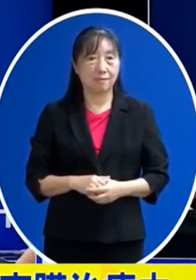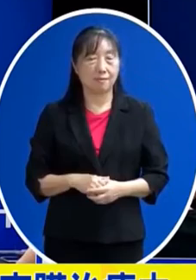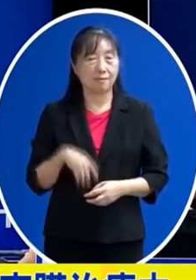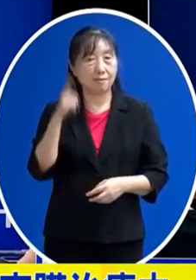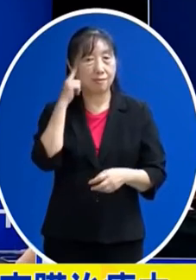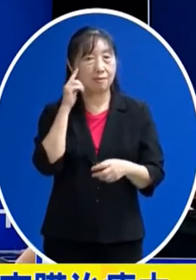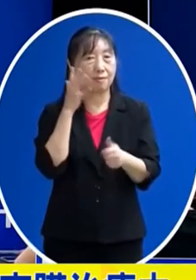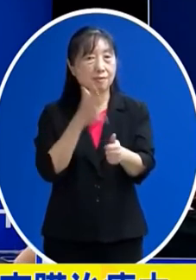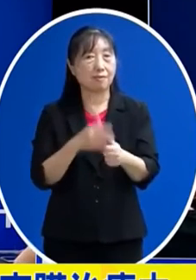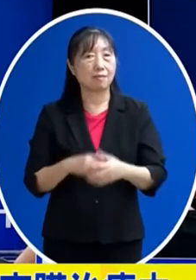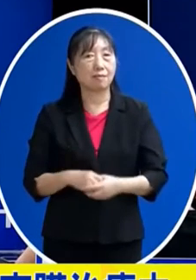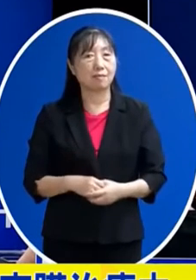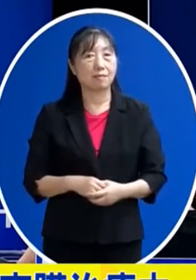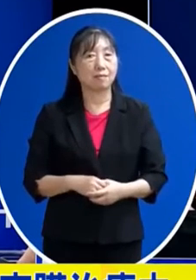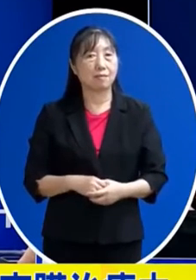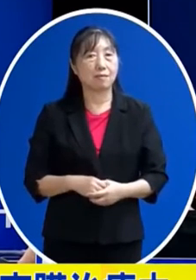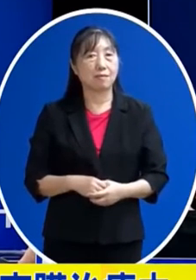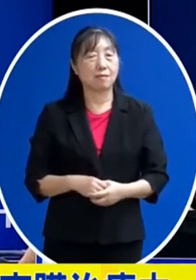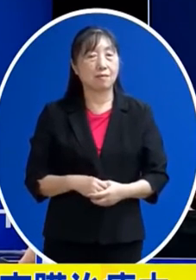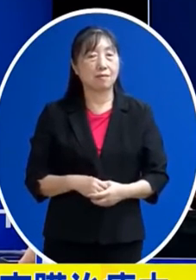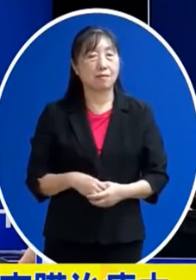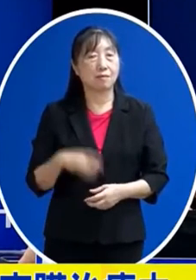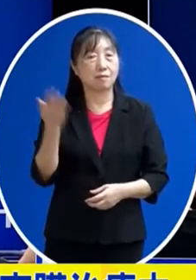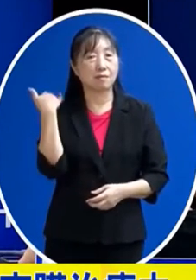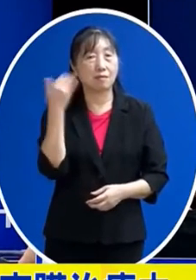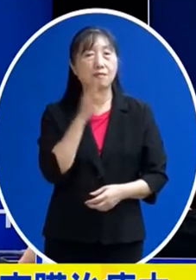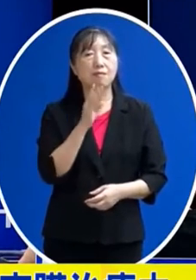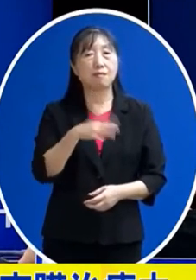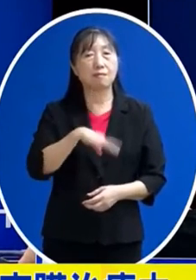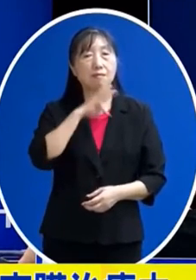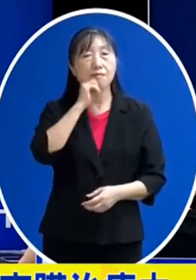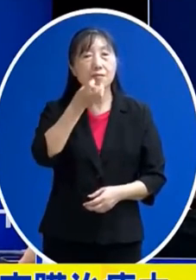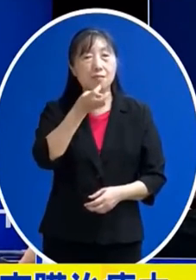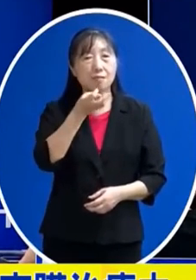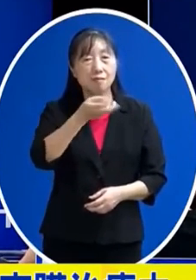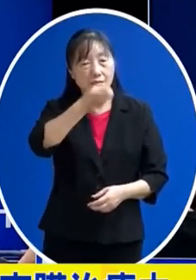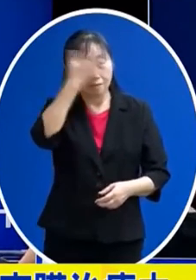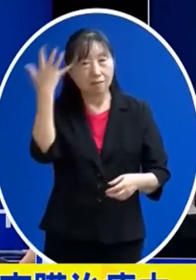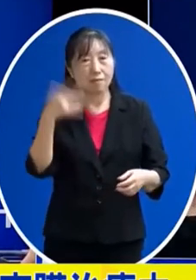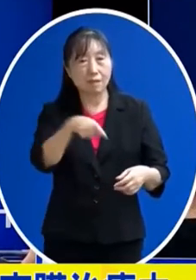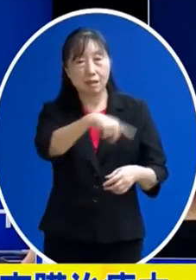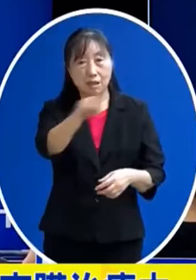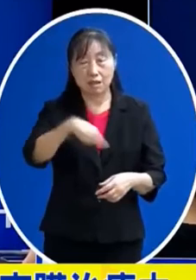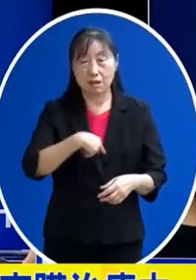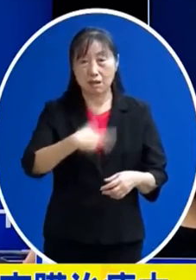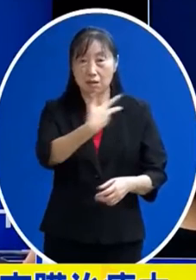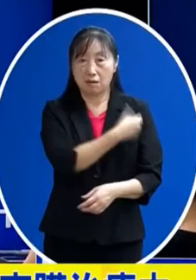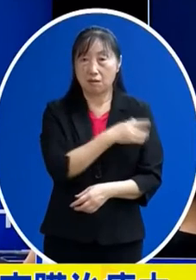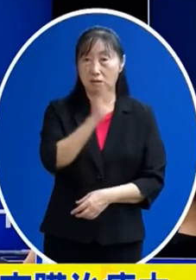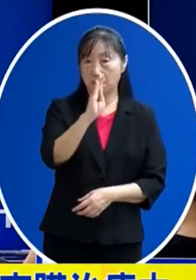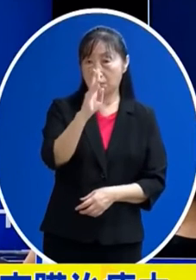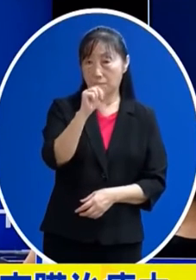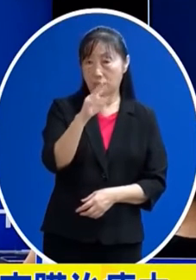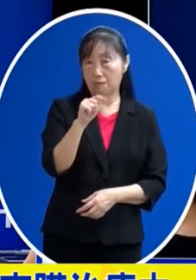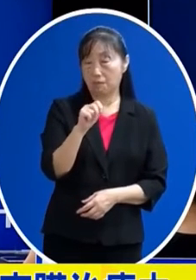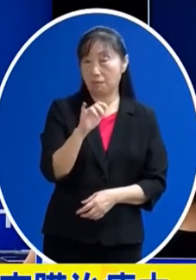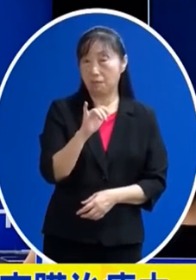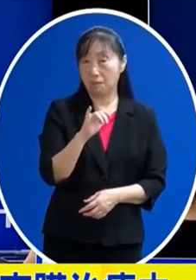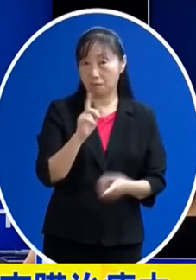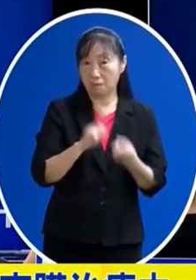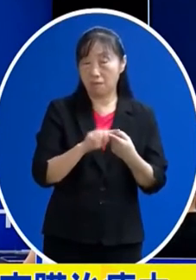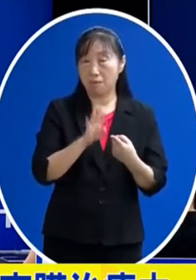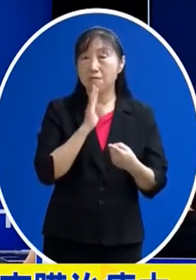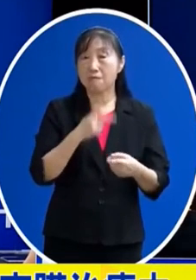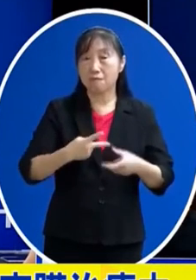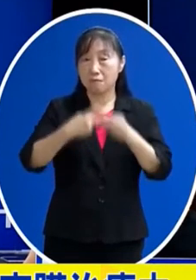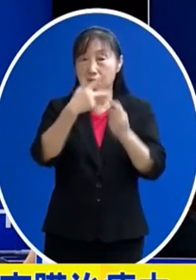长官好，台视提问，想问一下说，因为我们之前定调说青少年打2剂的 BNT 政策是不变的，不过有医师认为说第二剂